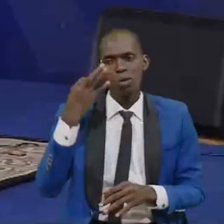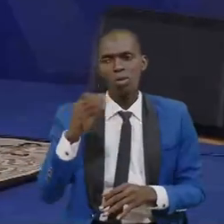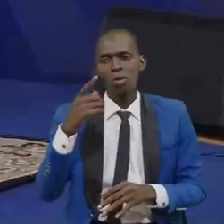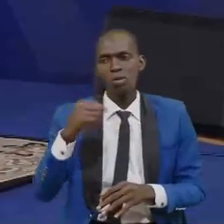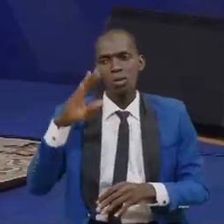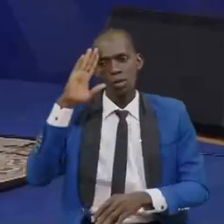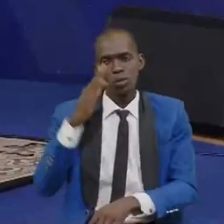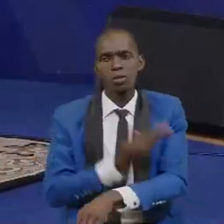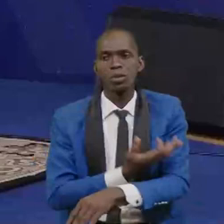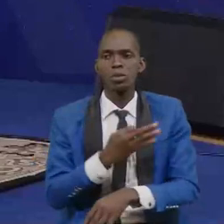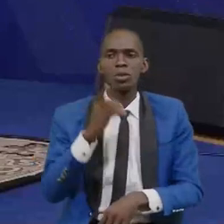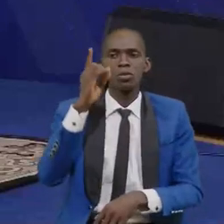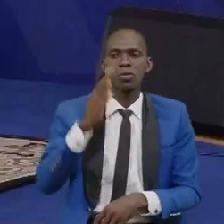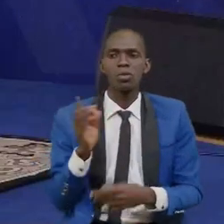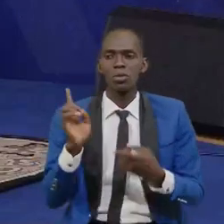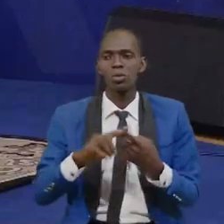Dieu. Pour